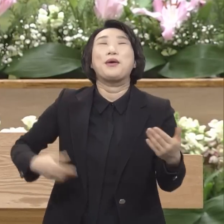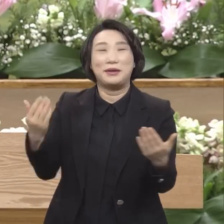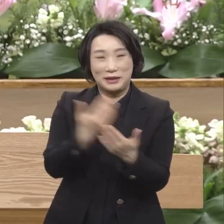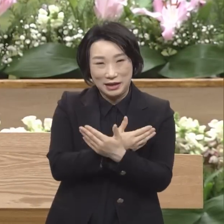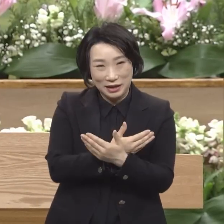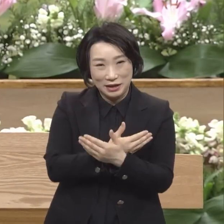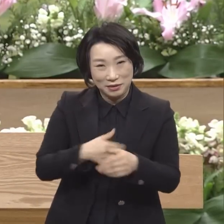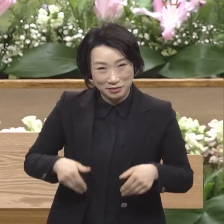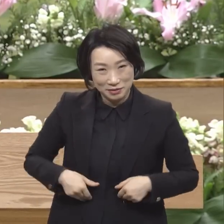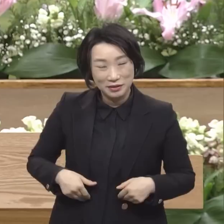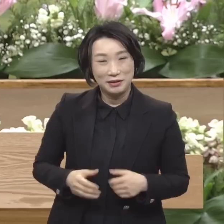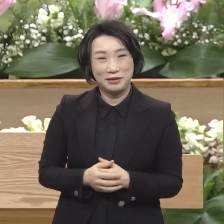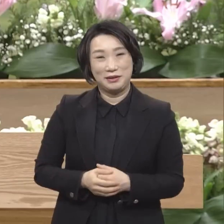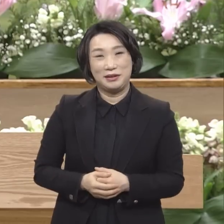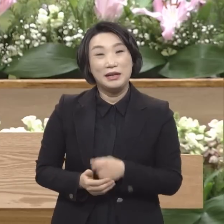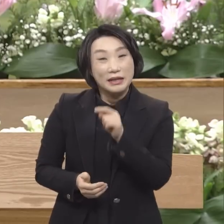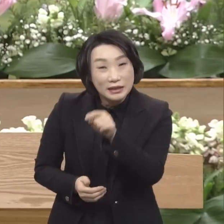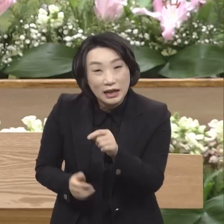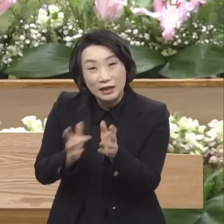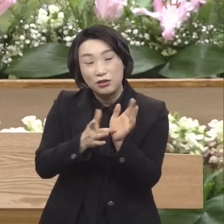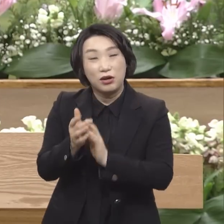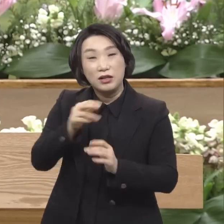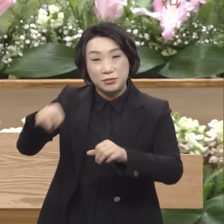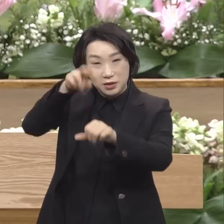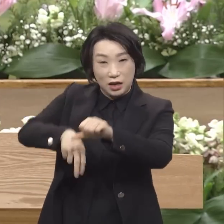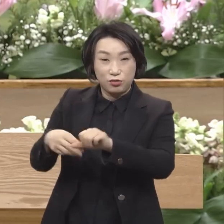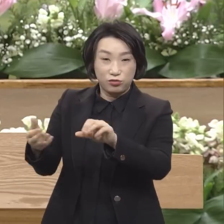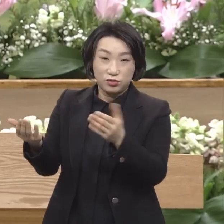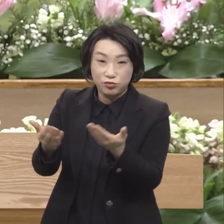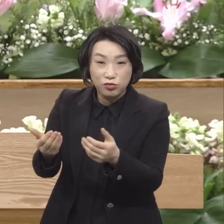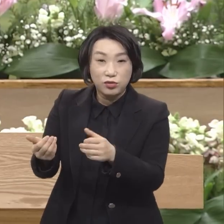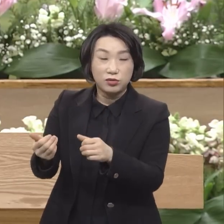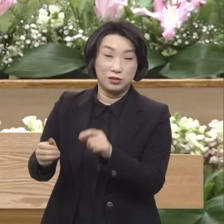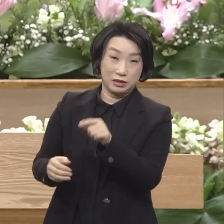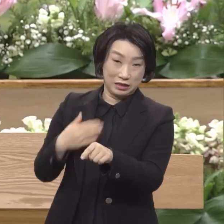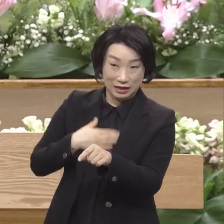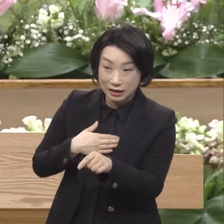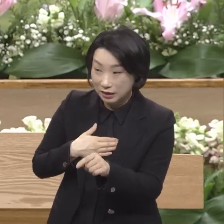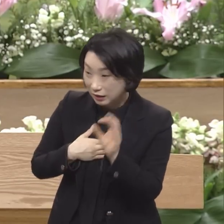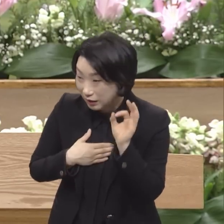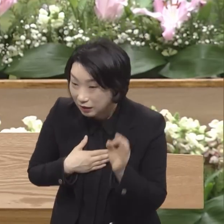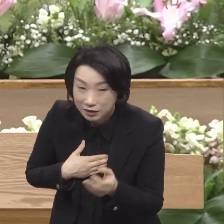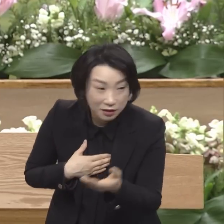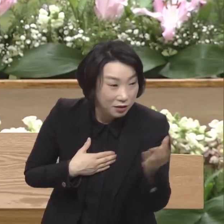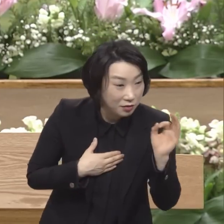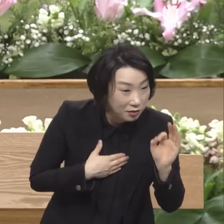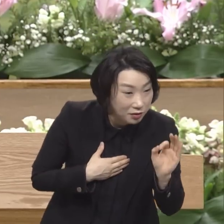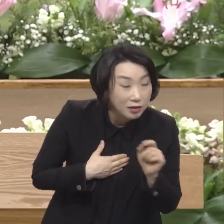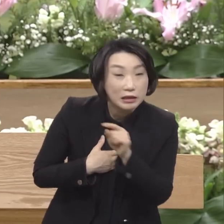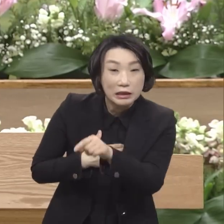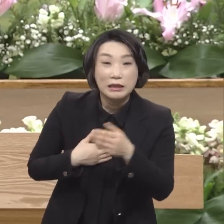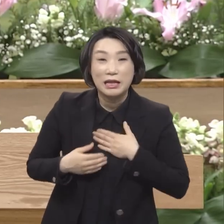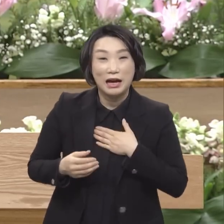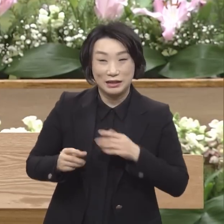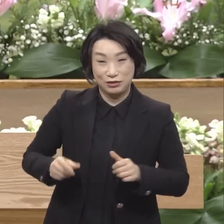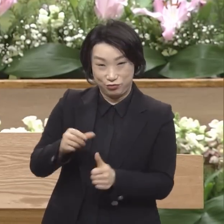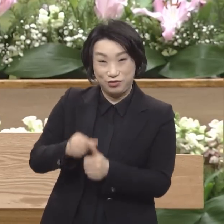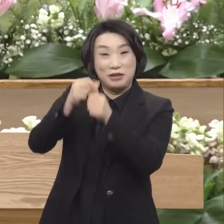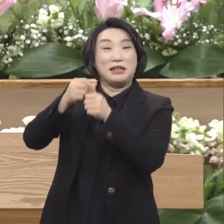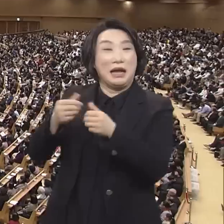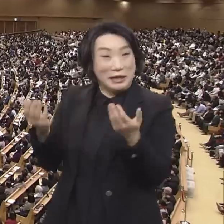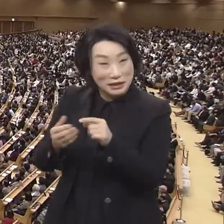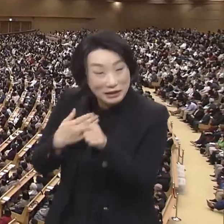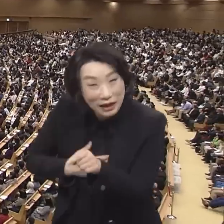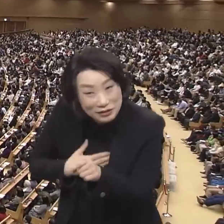회개해. 그것이 예수님이 죽을 미천이요. 알아들었어요? 그것이 내가 살 미천이라, 이